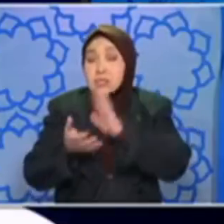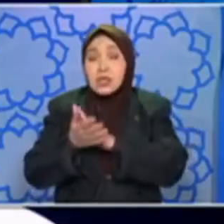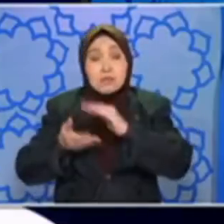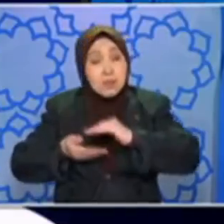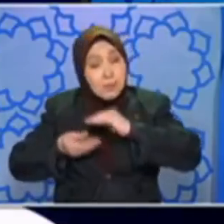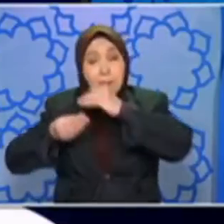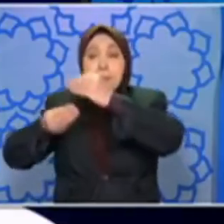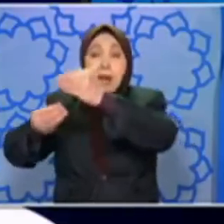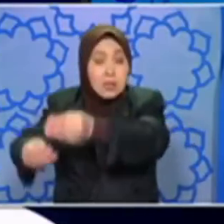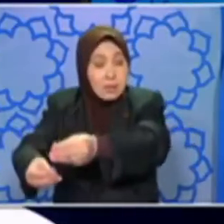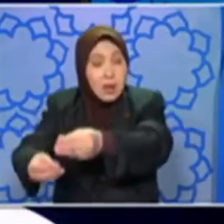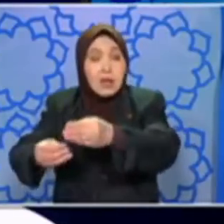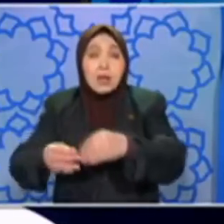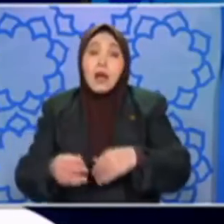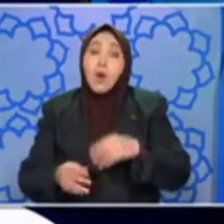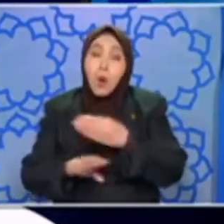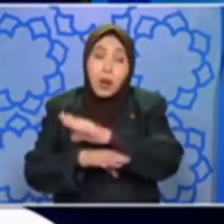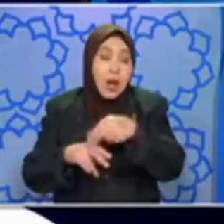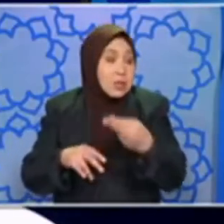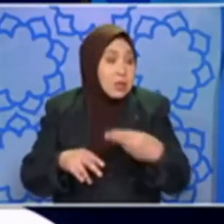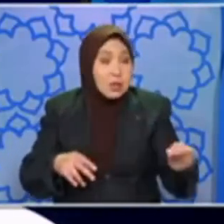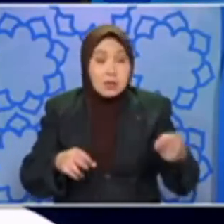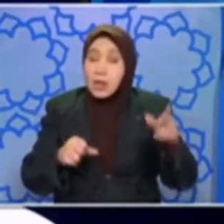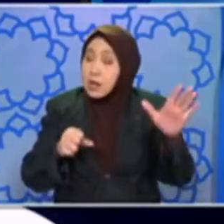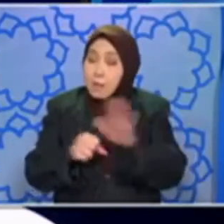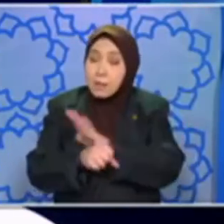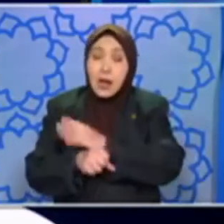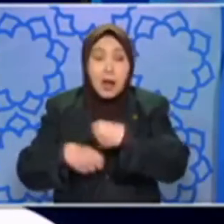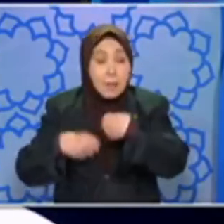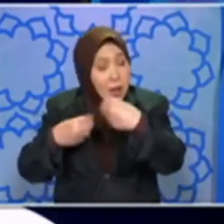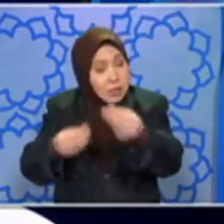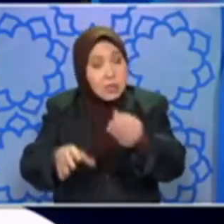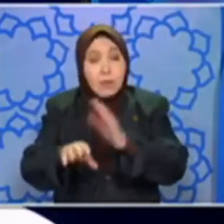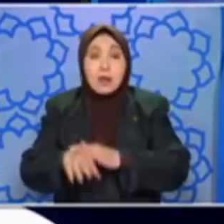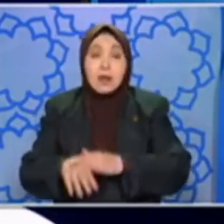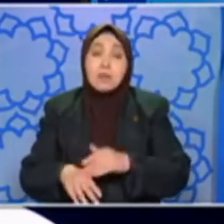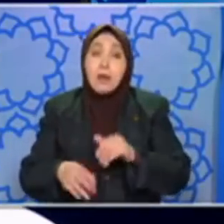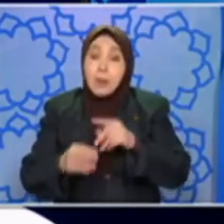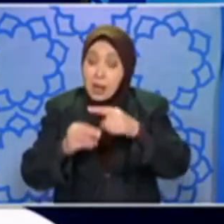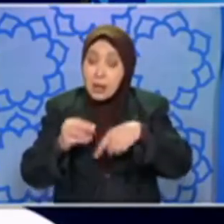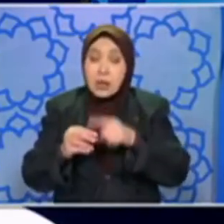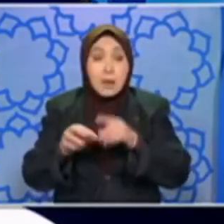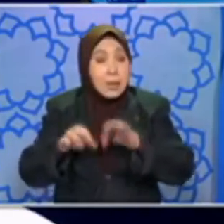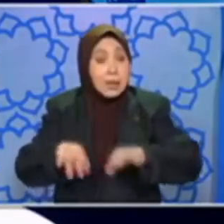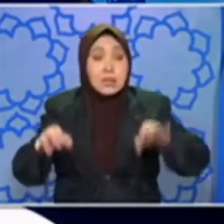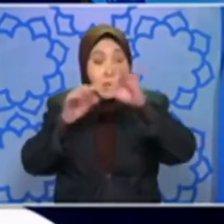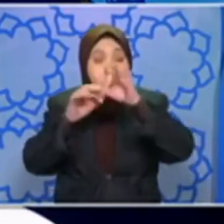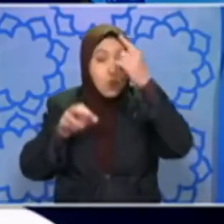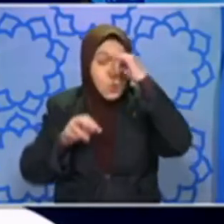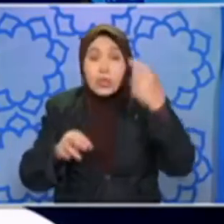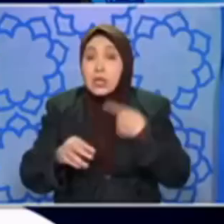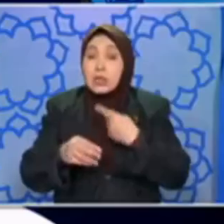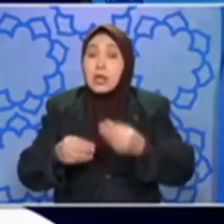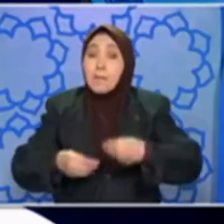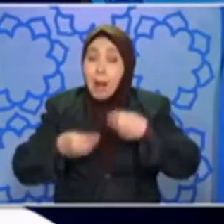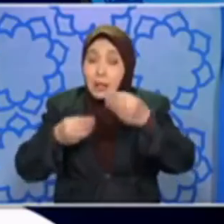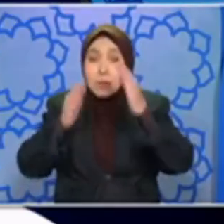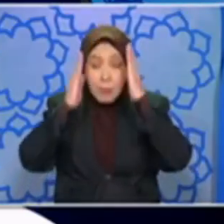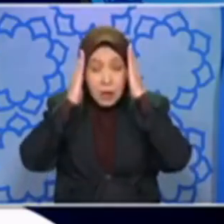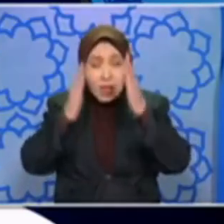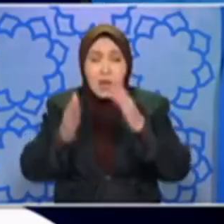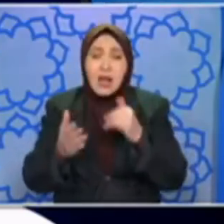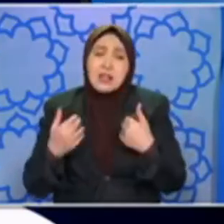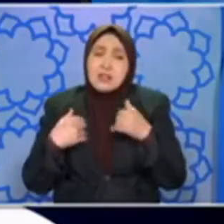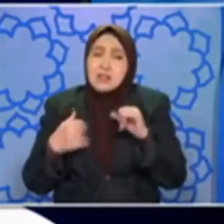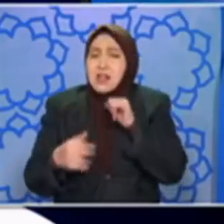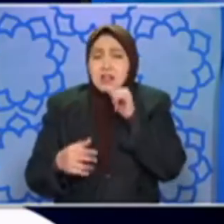ataupun ditunaikan, disempurnakan. Wa aufu bil ahd. Perkara ini amat penting kita beri perhatian, ya, walaupun tuan-tuan mungkin ada yang kata, oh,